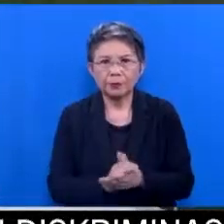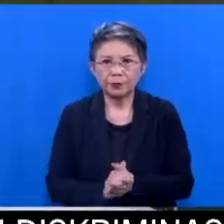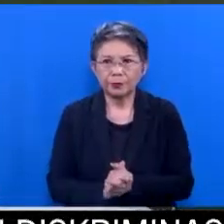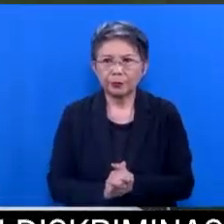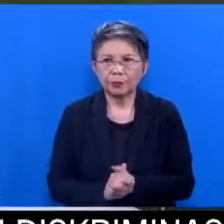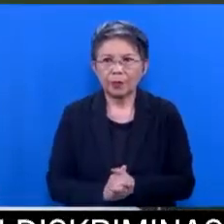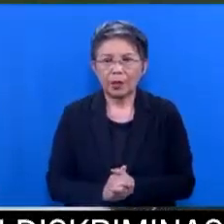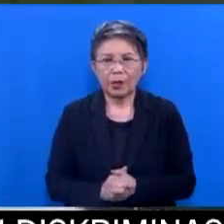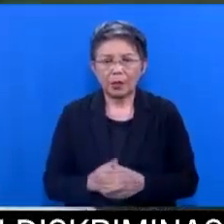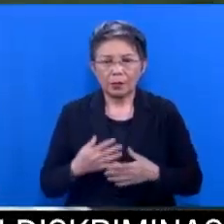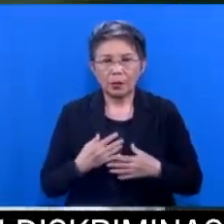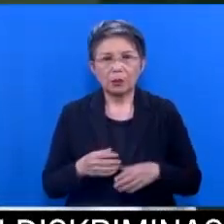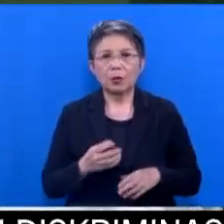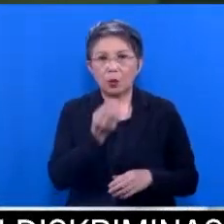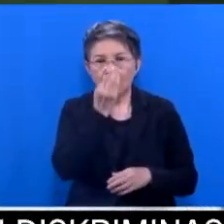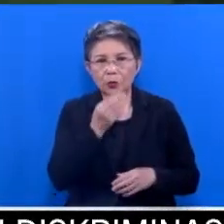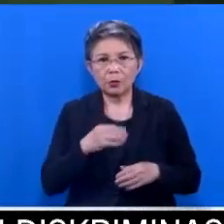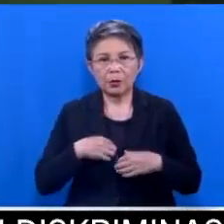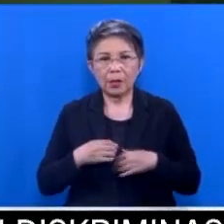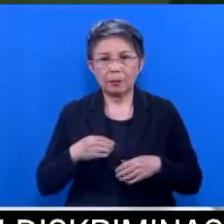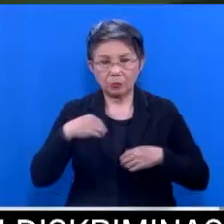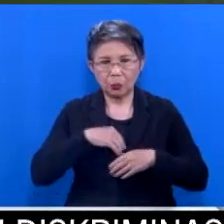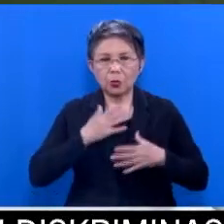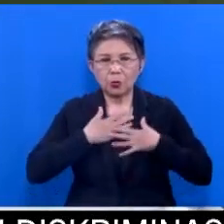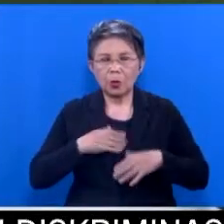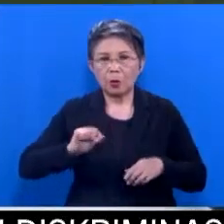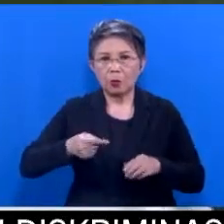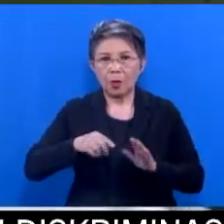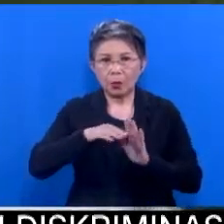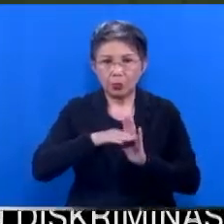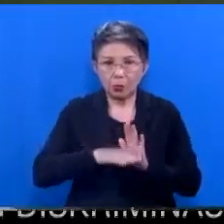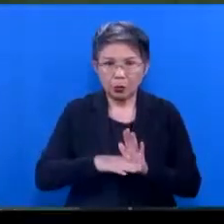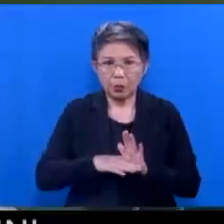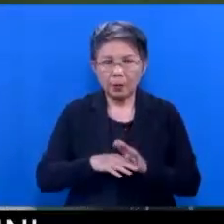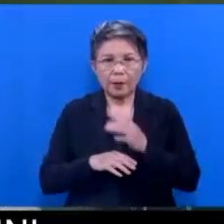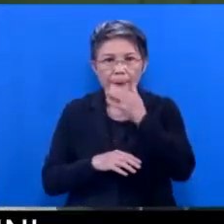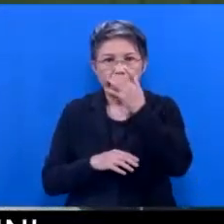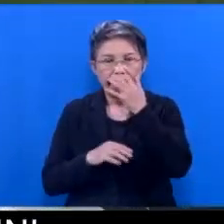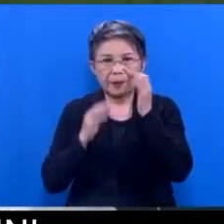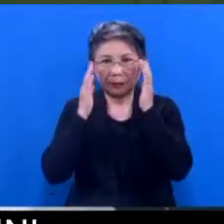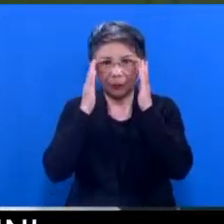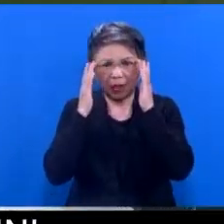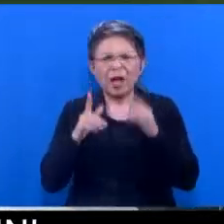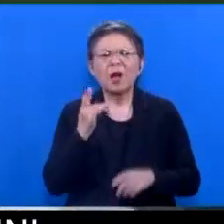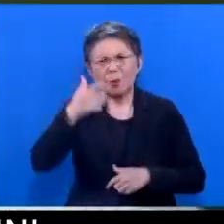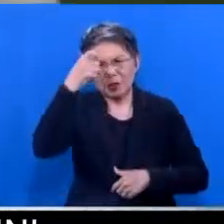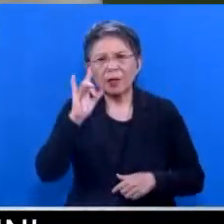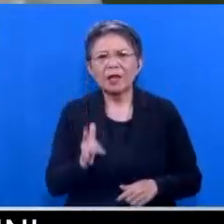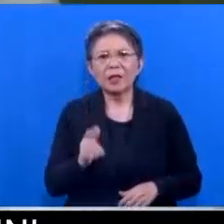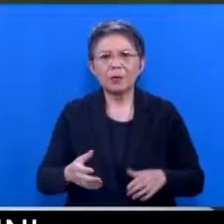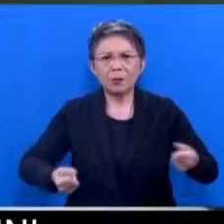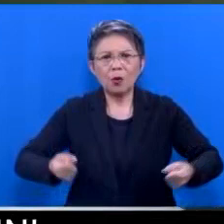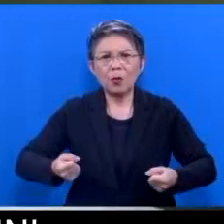Oksigen dalam tubuhnya sudah menurun, dia punya sesak napas juga, jadi harus dibawa ke IGD. Tapi ini masih di IGD, masih di ambulans ini, kenapa ya?